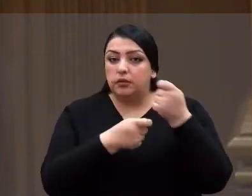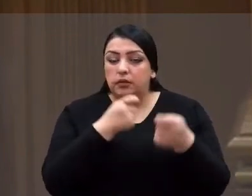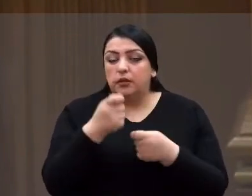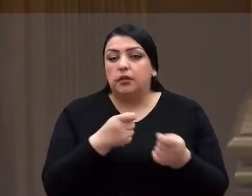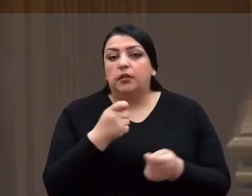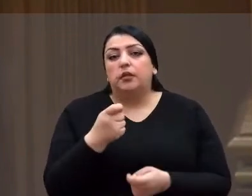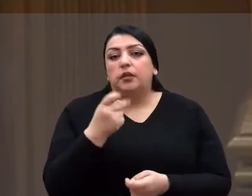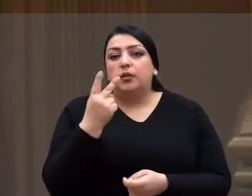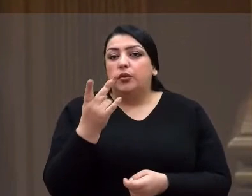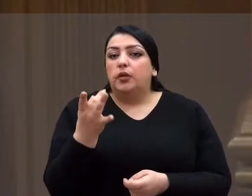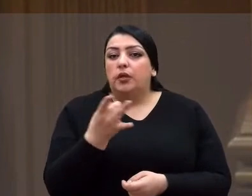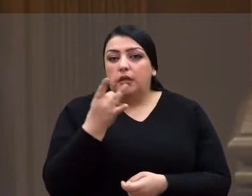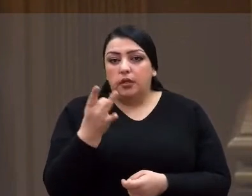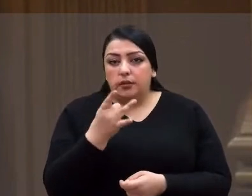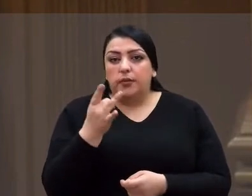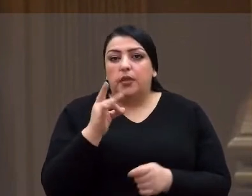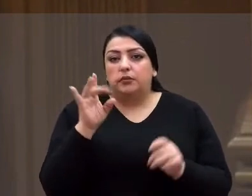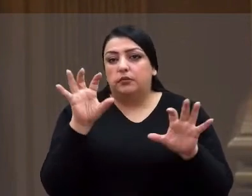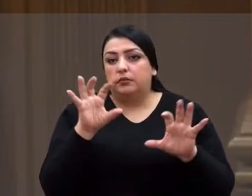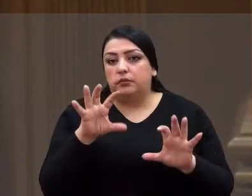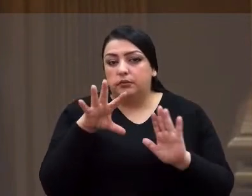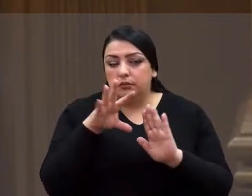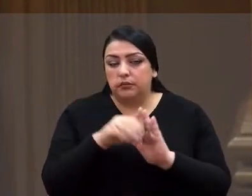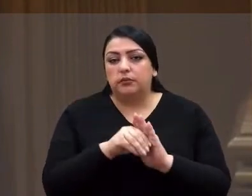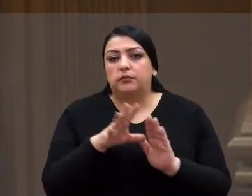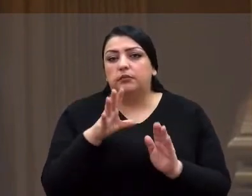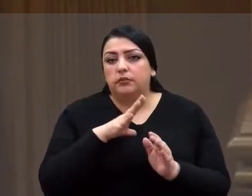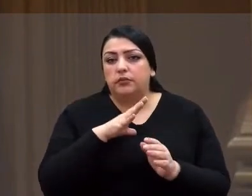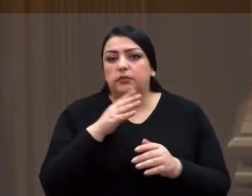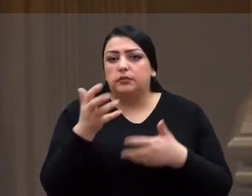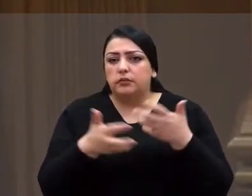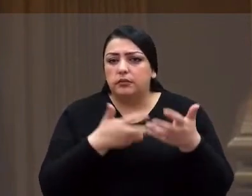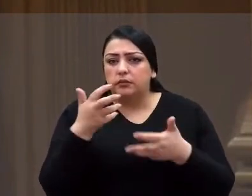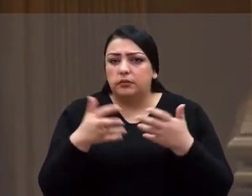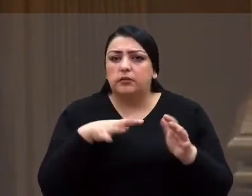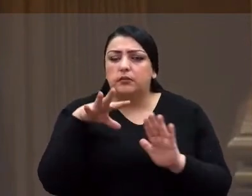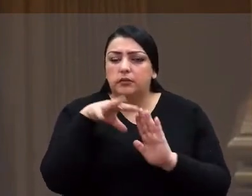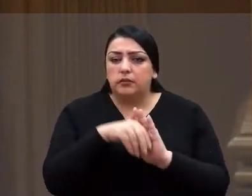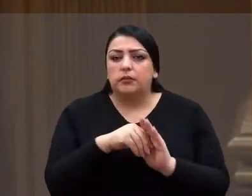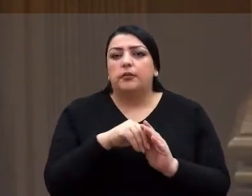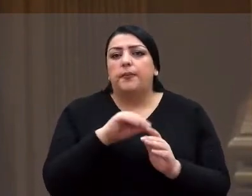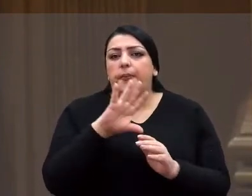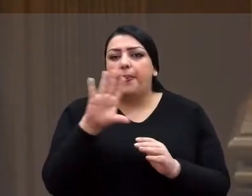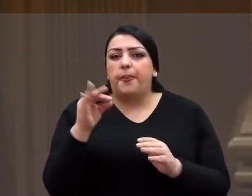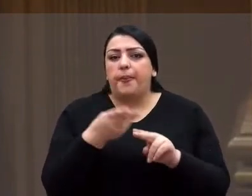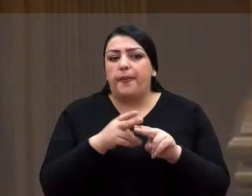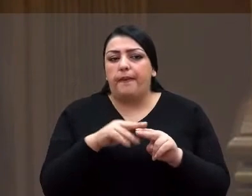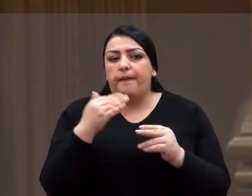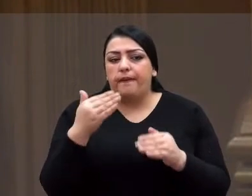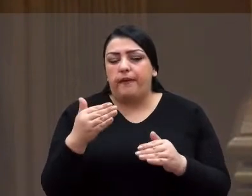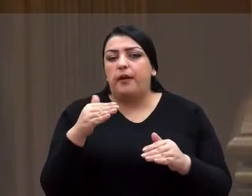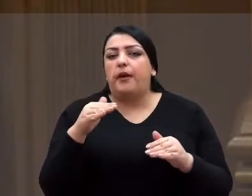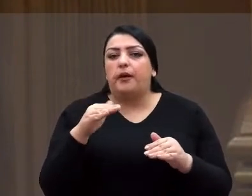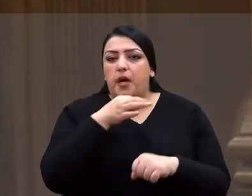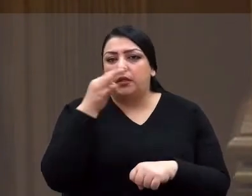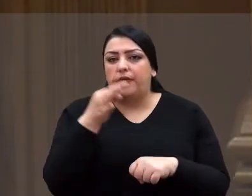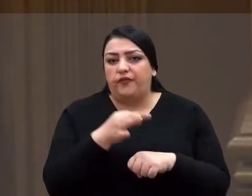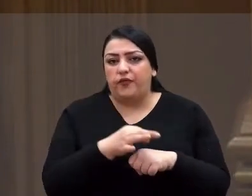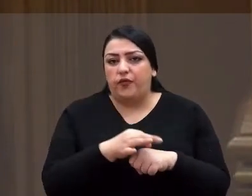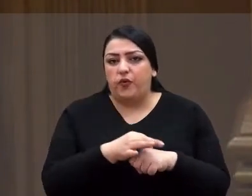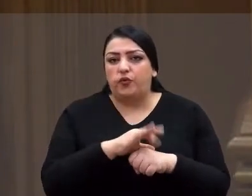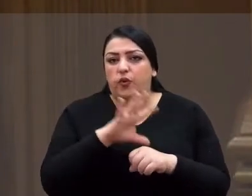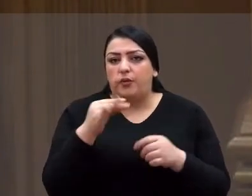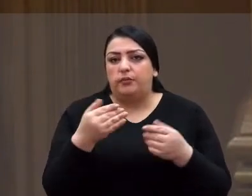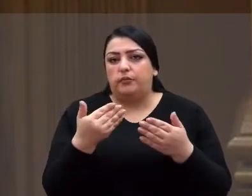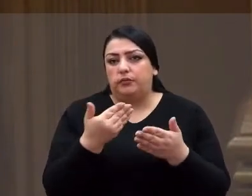սահմանական դատարանի կողմից, հղկվել է և բերվել է համապատասխանության Հայաստանի Հանրապետության միջազգային պարտավորություններին, ԱՄԿ ստանդարտներին։ Այսինքն այն